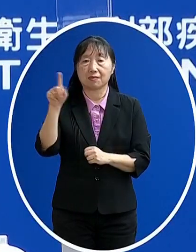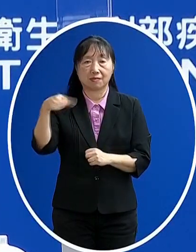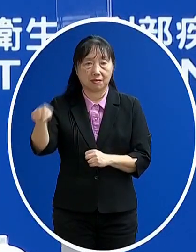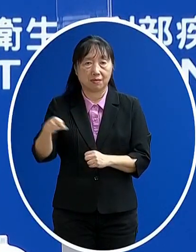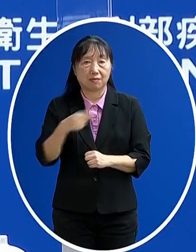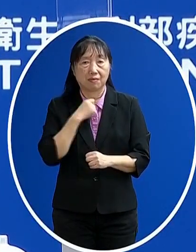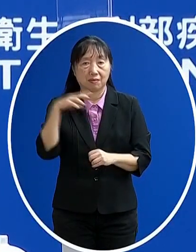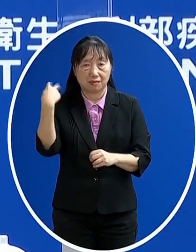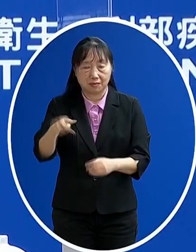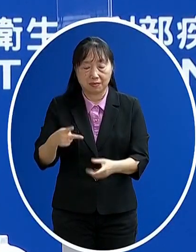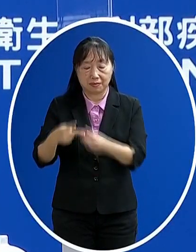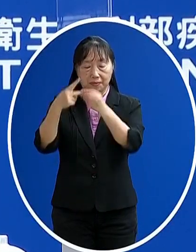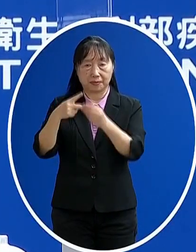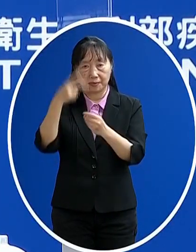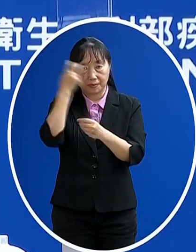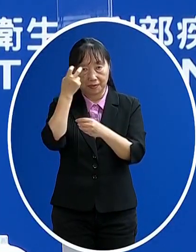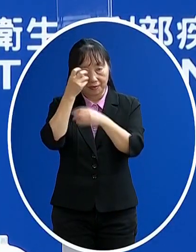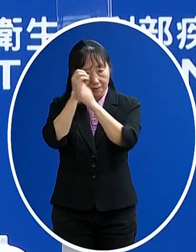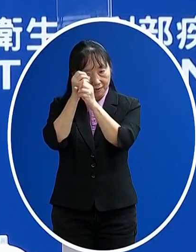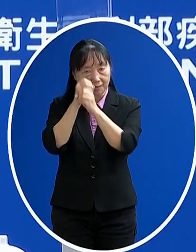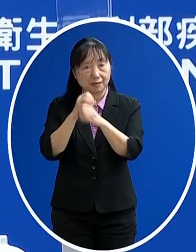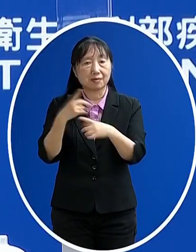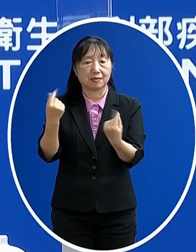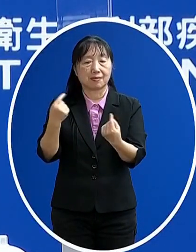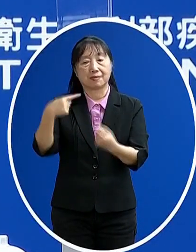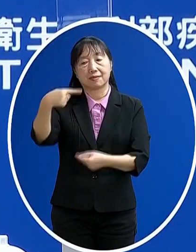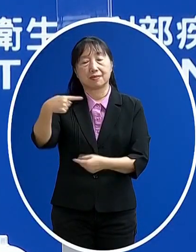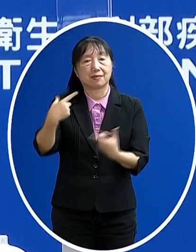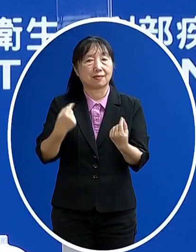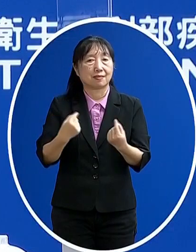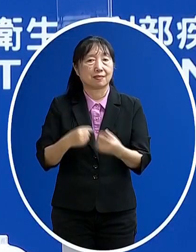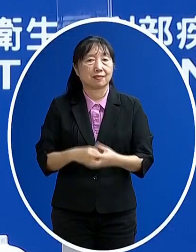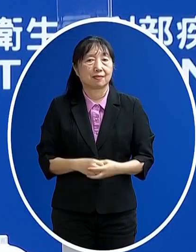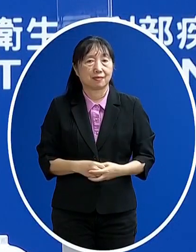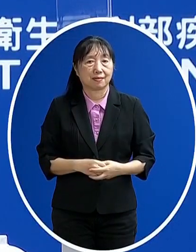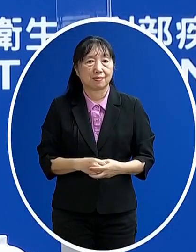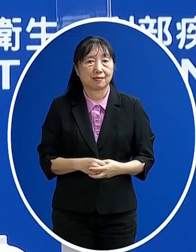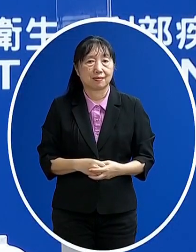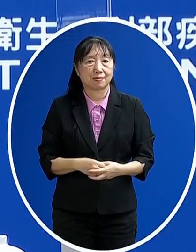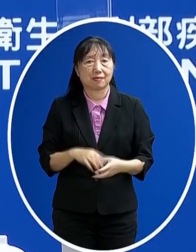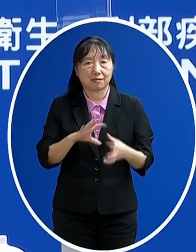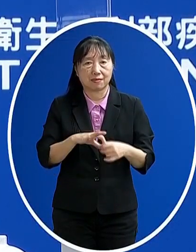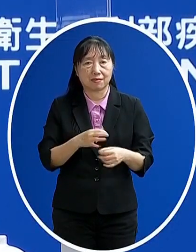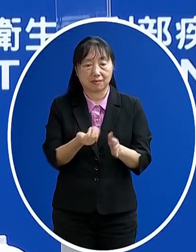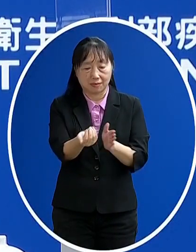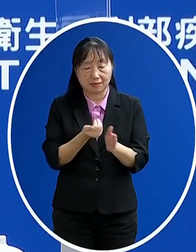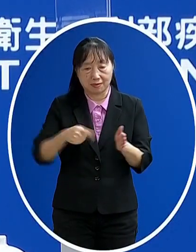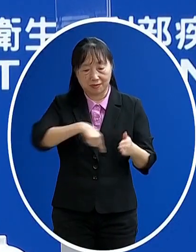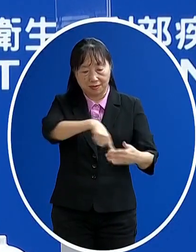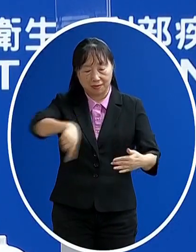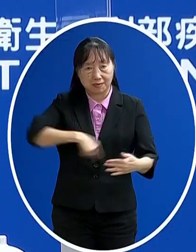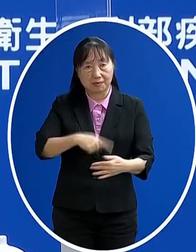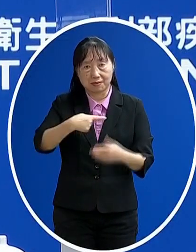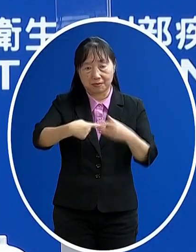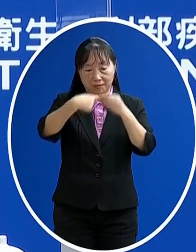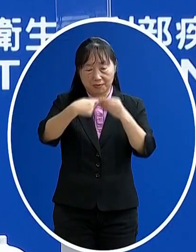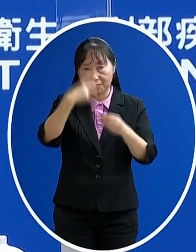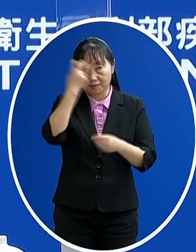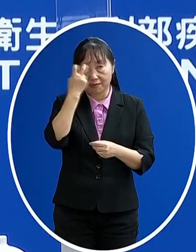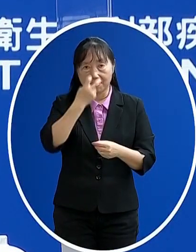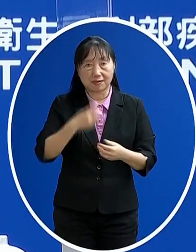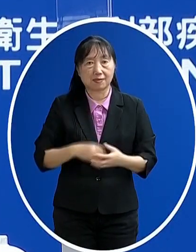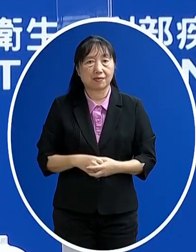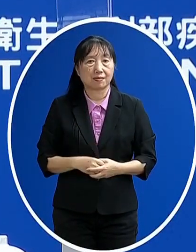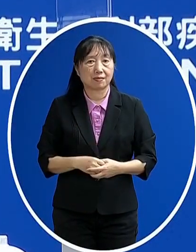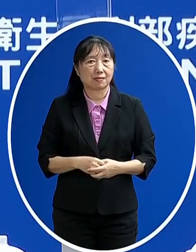需要二采，那二采的结果也都是阴性。那也基于在前端第一次这样的一个绵密的调